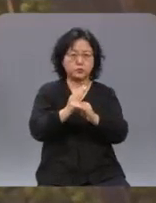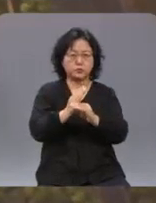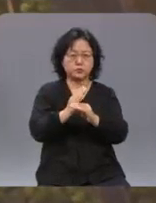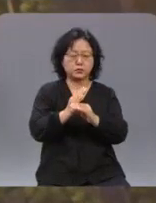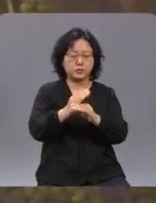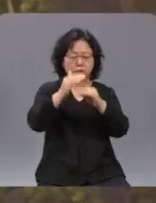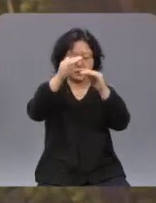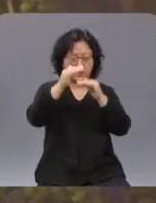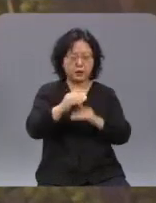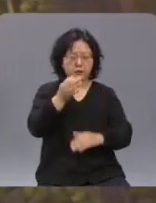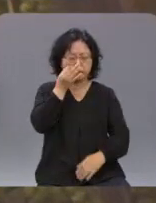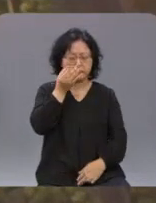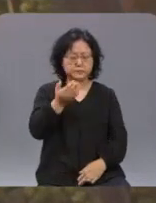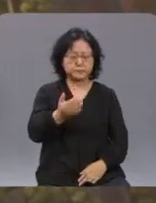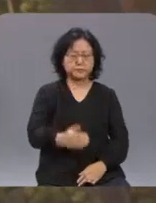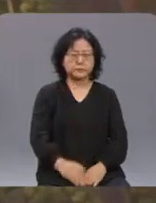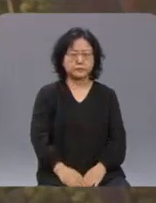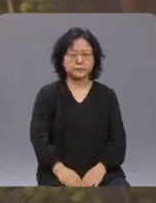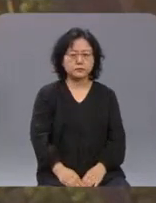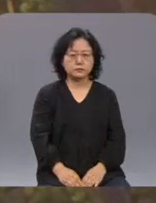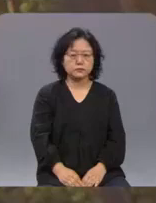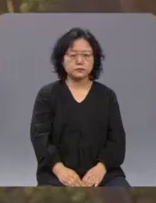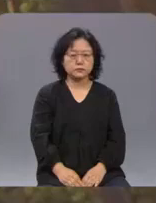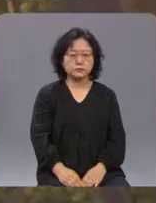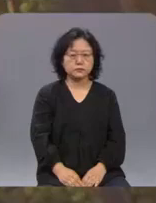현장을 정길훈 기자가 다녀왔습니다